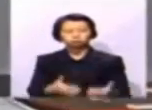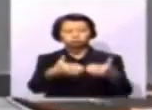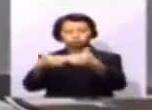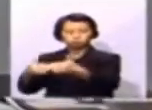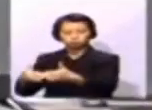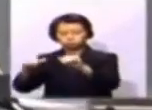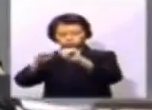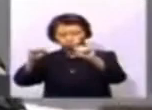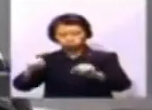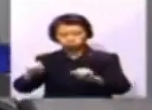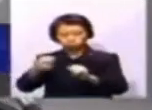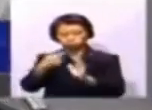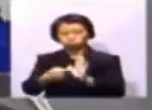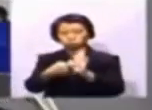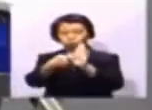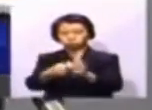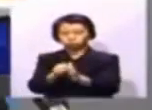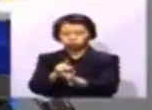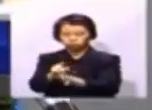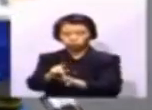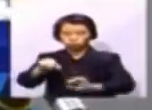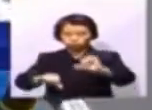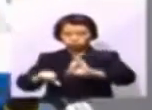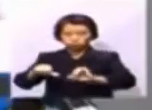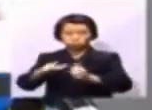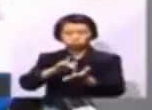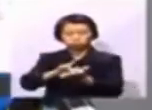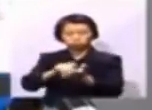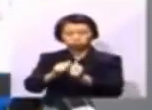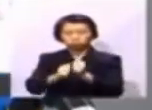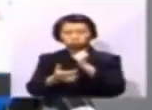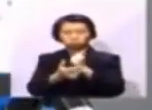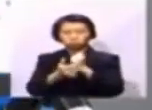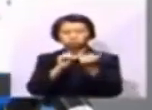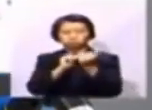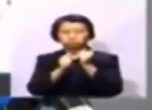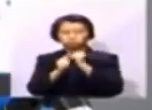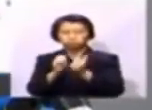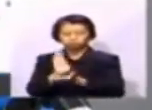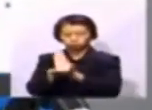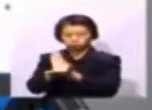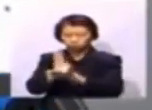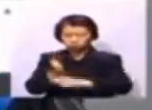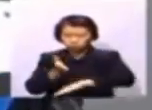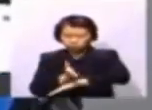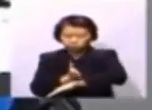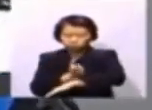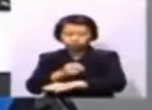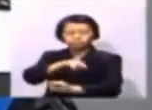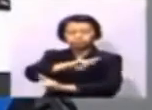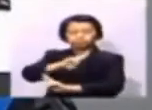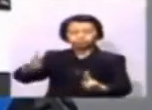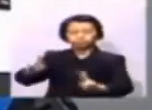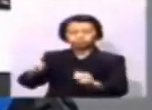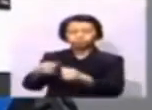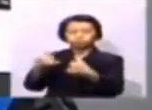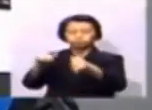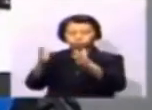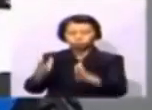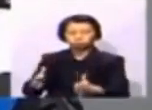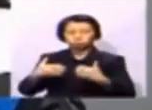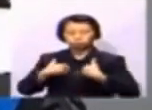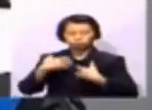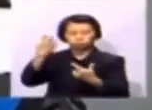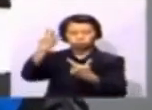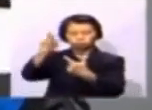Kesinambungan sistem itu bagi mengetengah kepakaran sains, perubatan dan teknologi sukan dalam membantu mempertingkat persediaan atlet yang berbaki